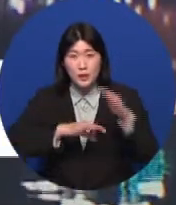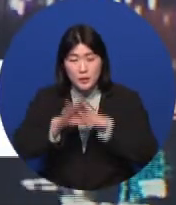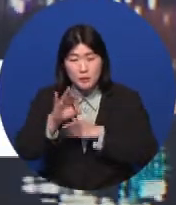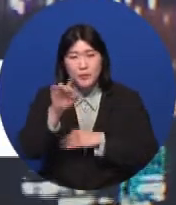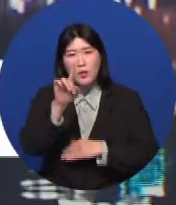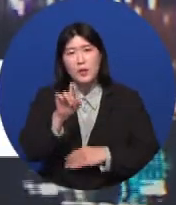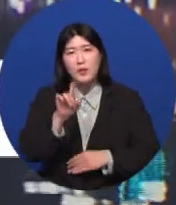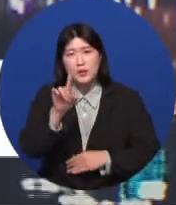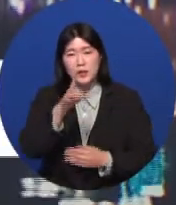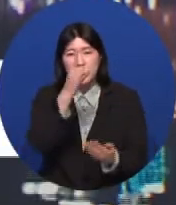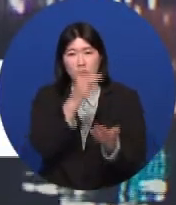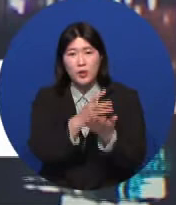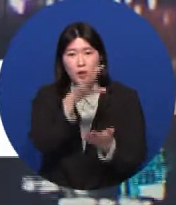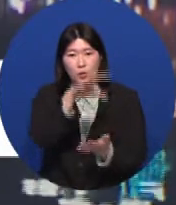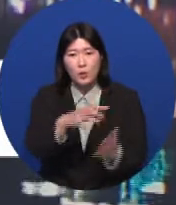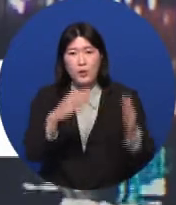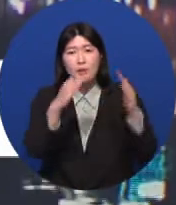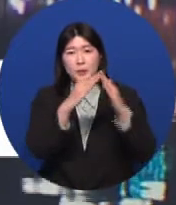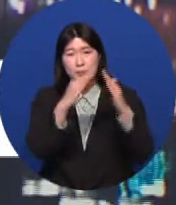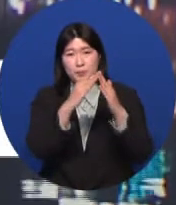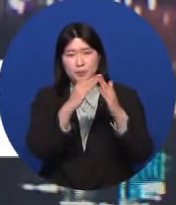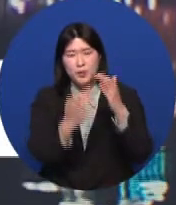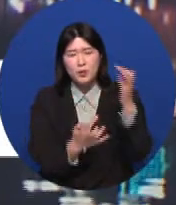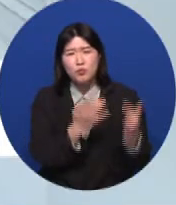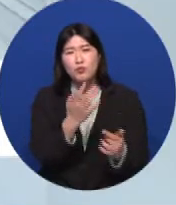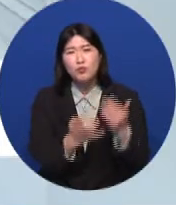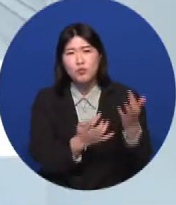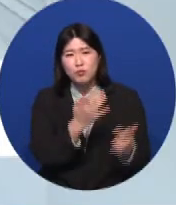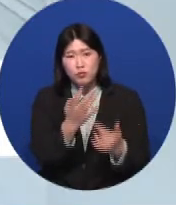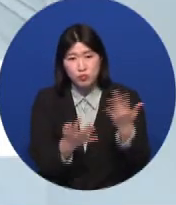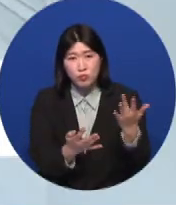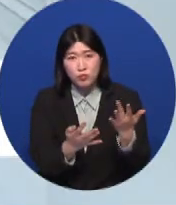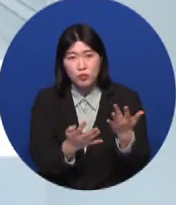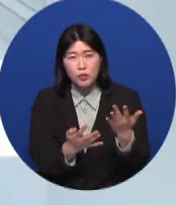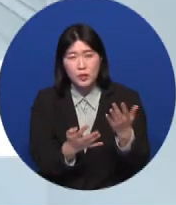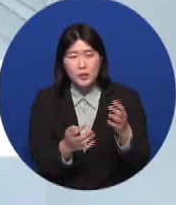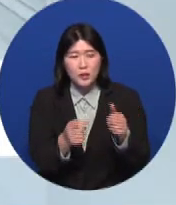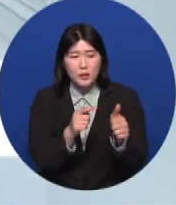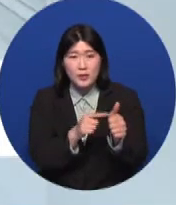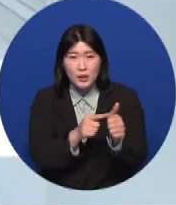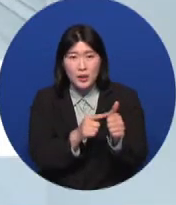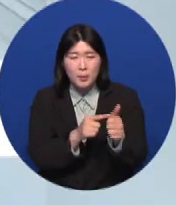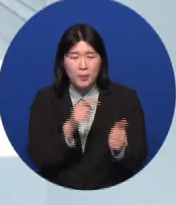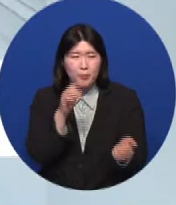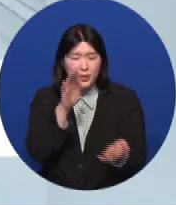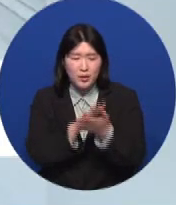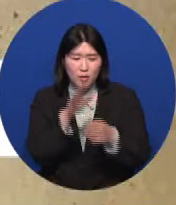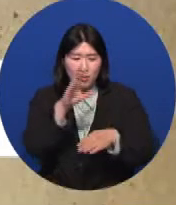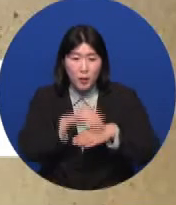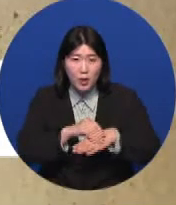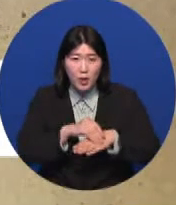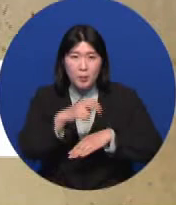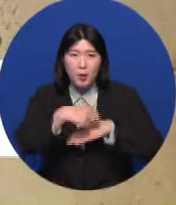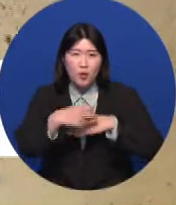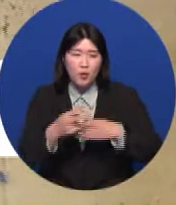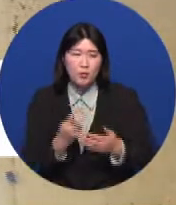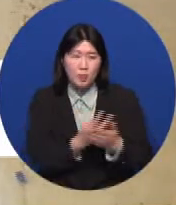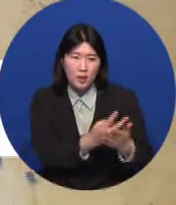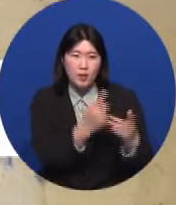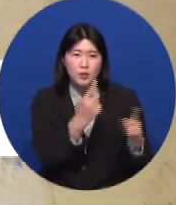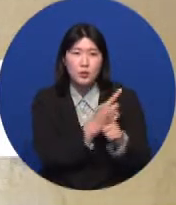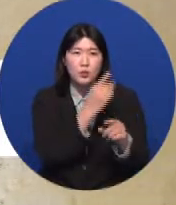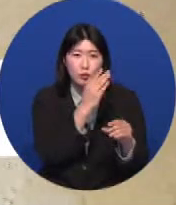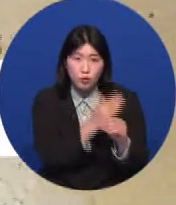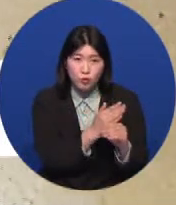천안시 목천읍 의한 단독 주택에서 불이 나 40대 남성이 2도 화상을 입어 병원으로 옮겨져 치료를 받고